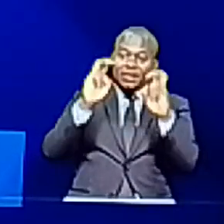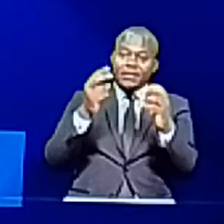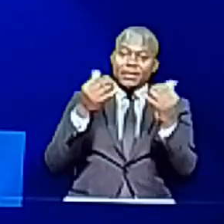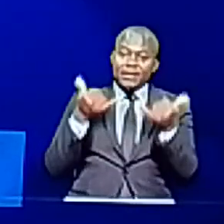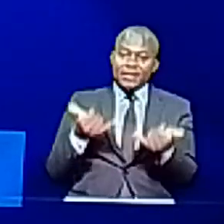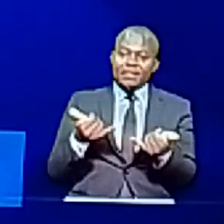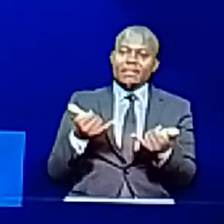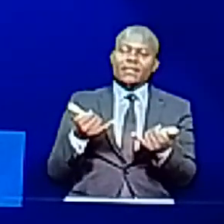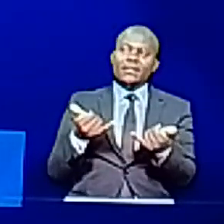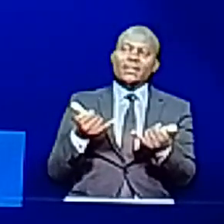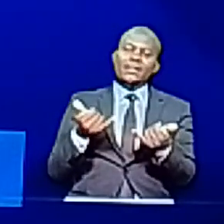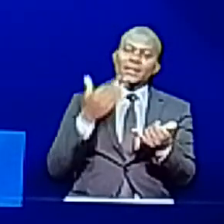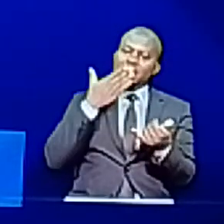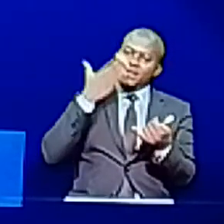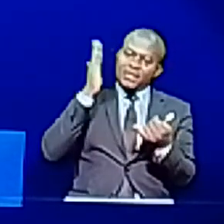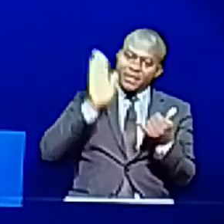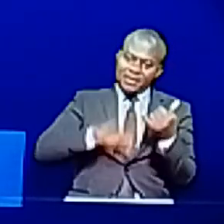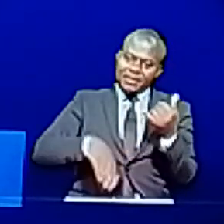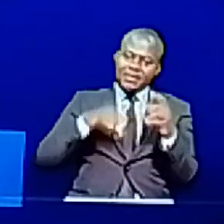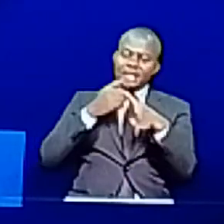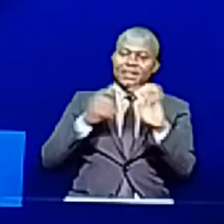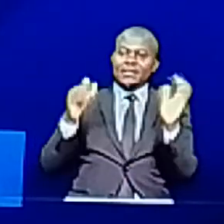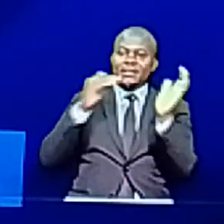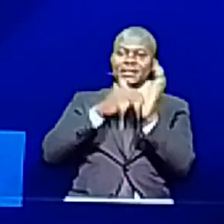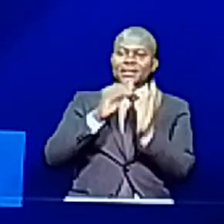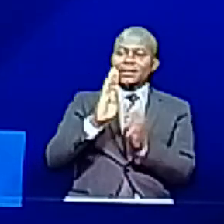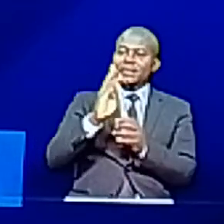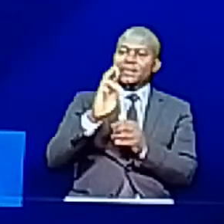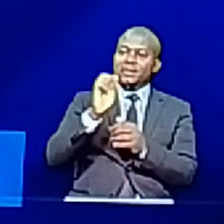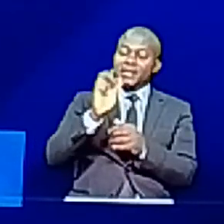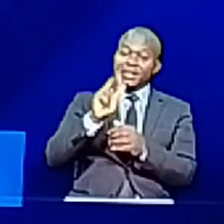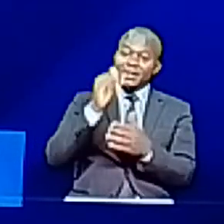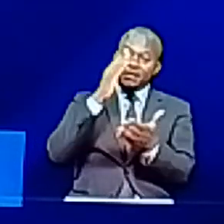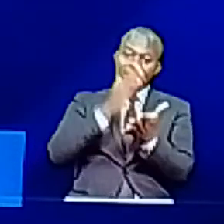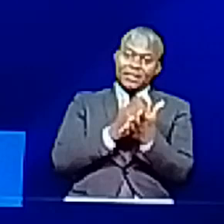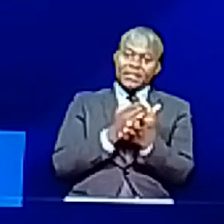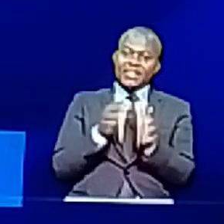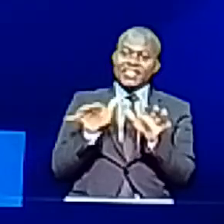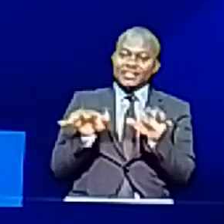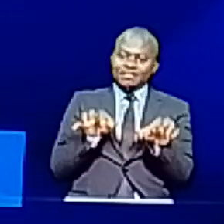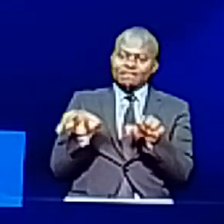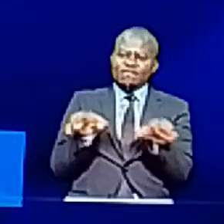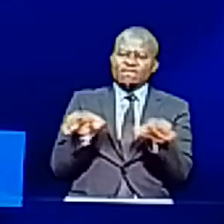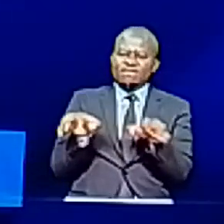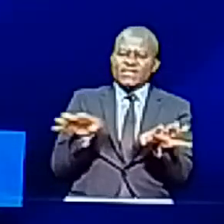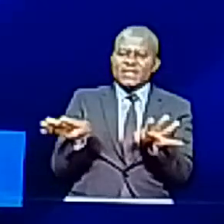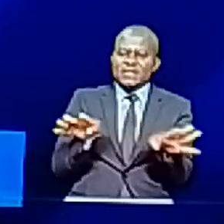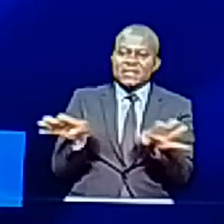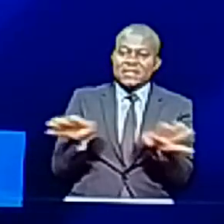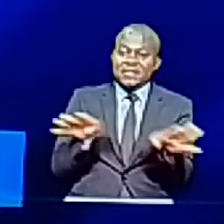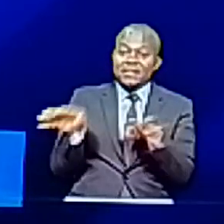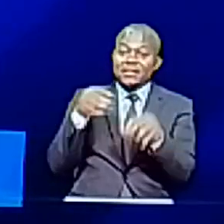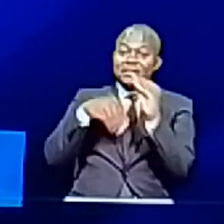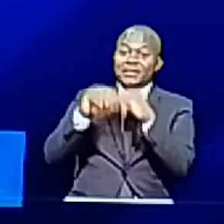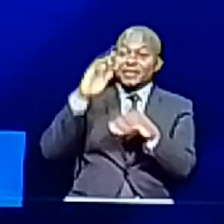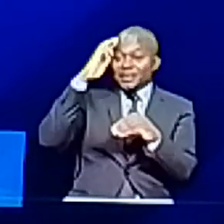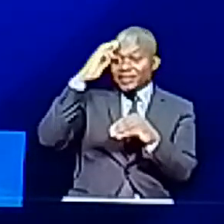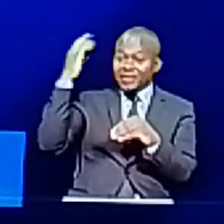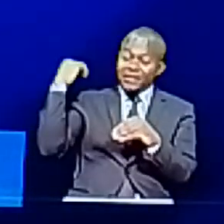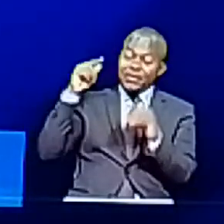twari tumerewe nabi iburera wakurikishije amavunja mu isoko igihe waremaga